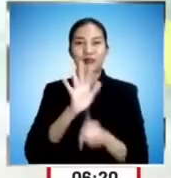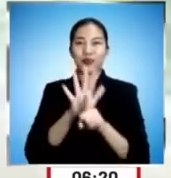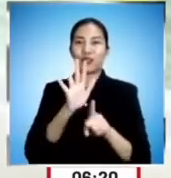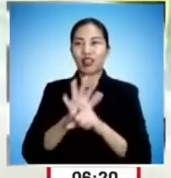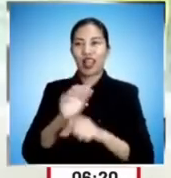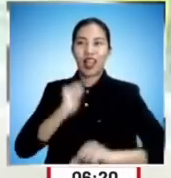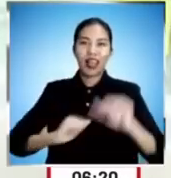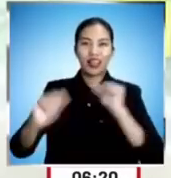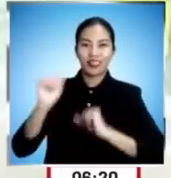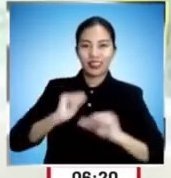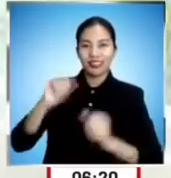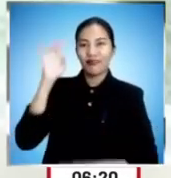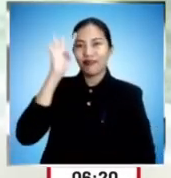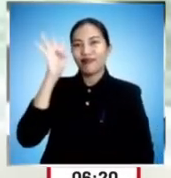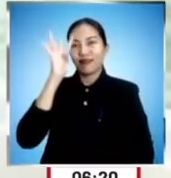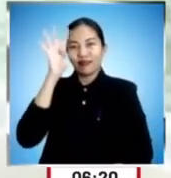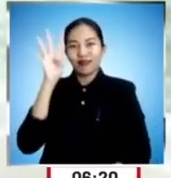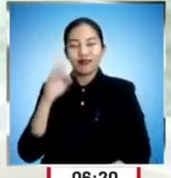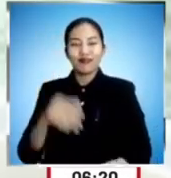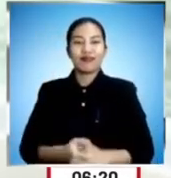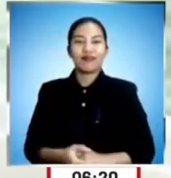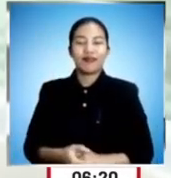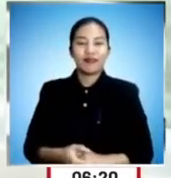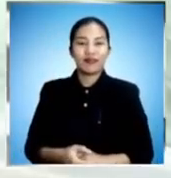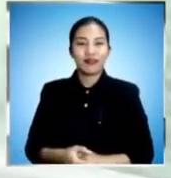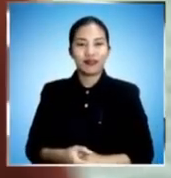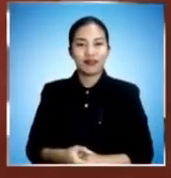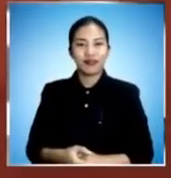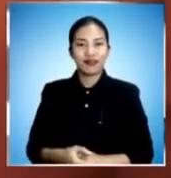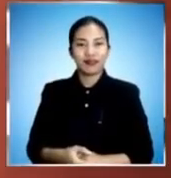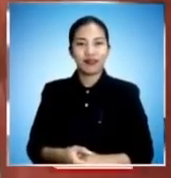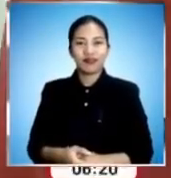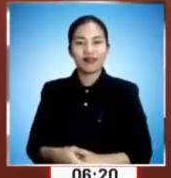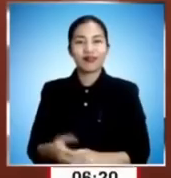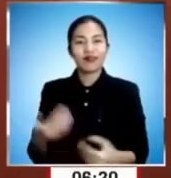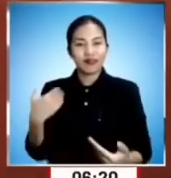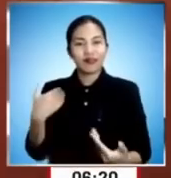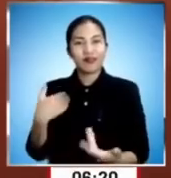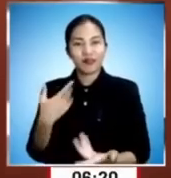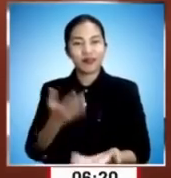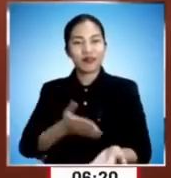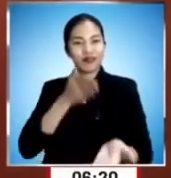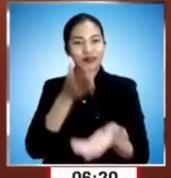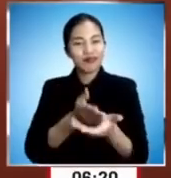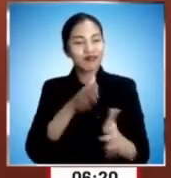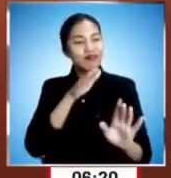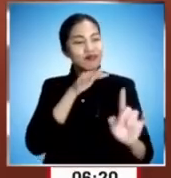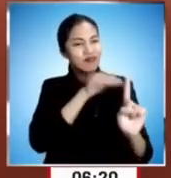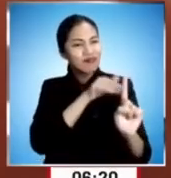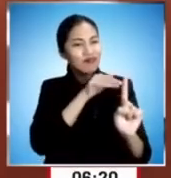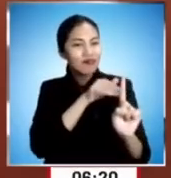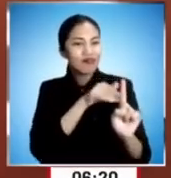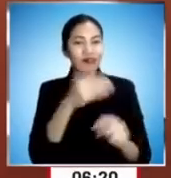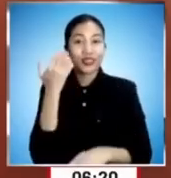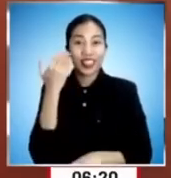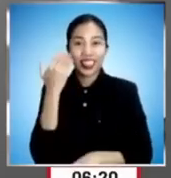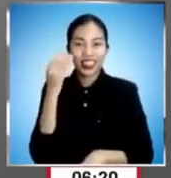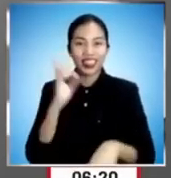series. Sa sobrang inis, napasugod daw si Chichi. Why, Moira Tanyag? Sa set ng mismong